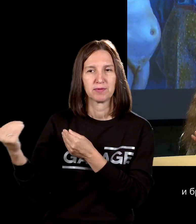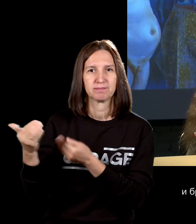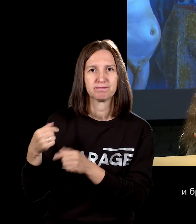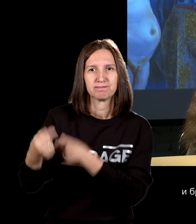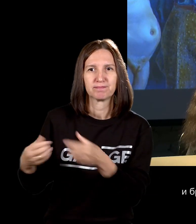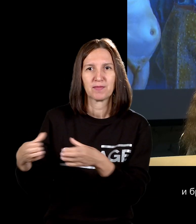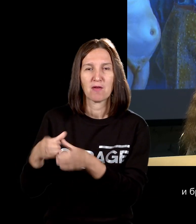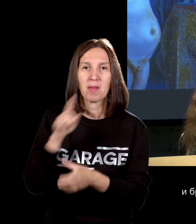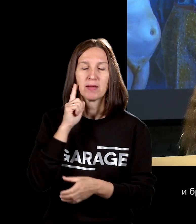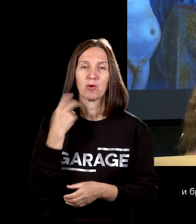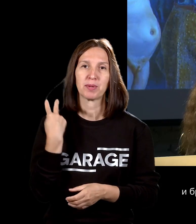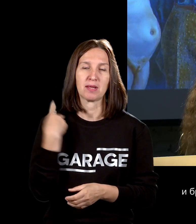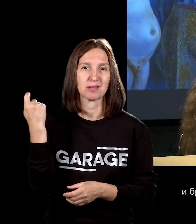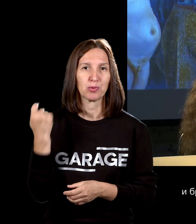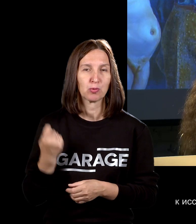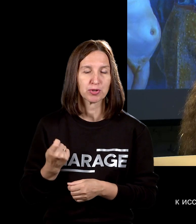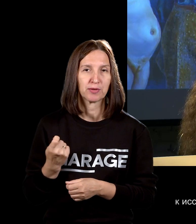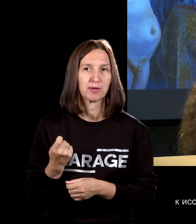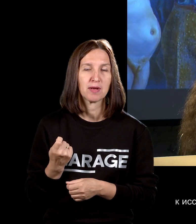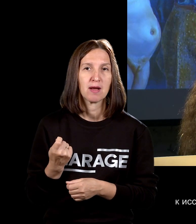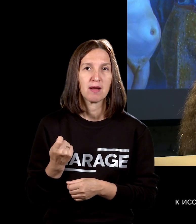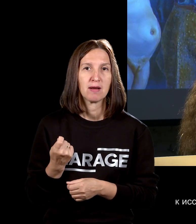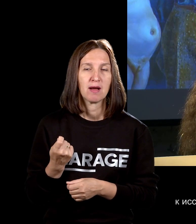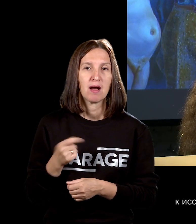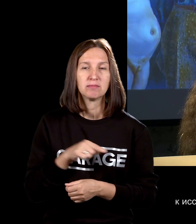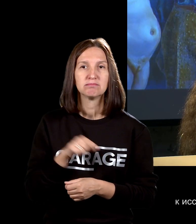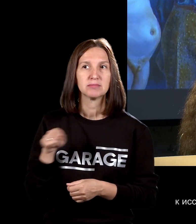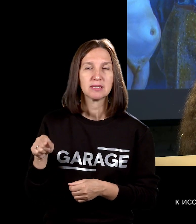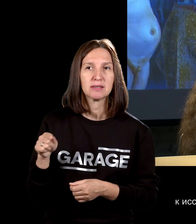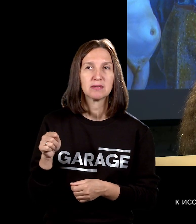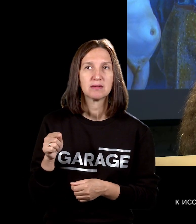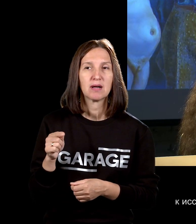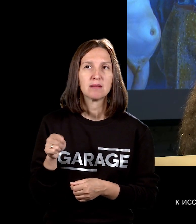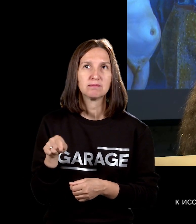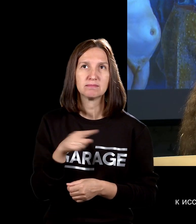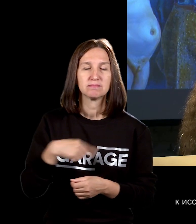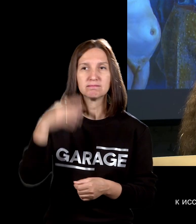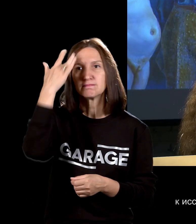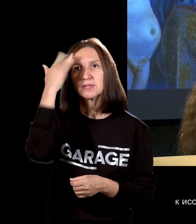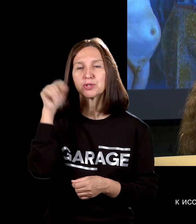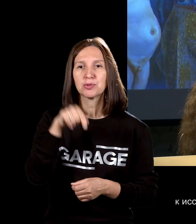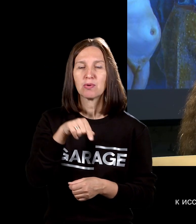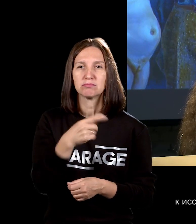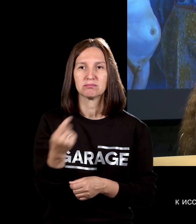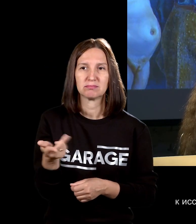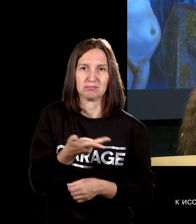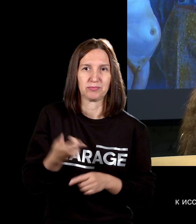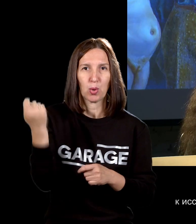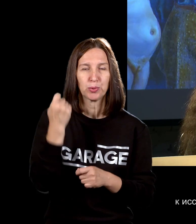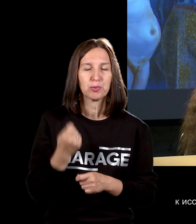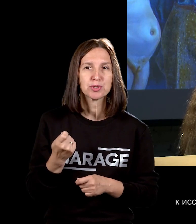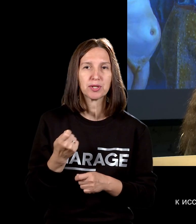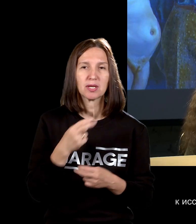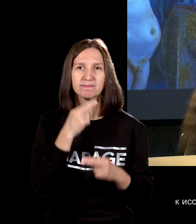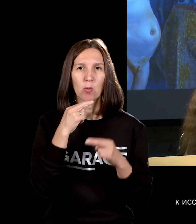генерации молодых британских художников. Это художники, которые во многом исследуют, как